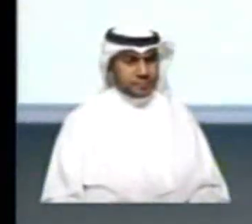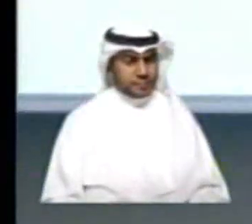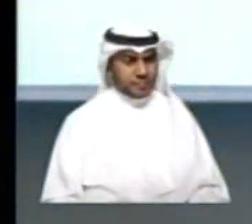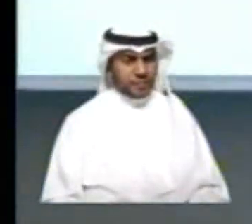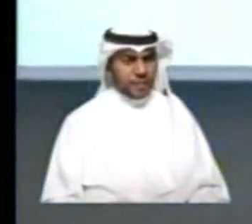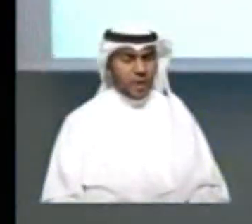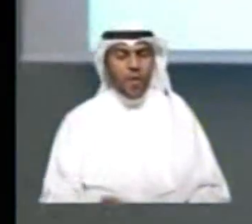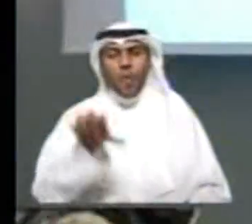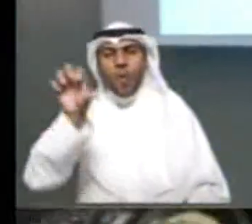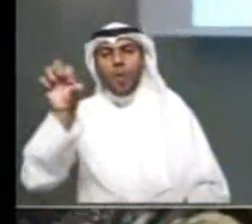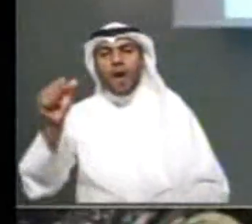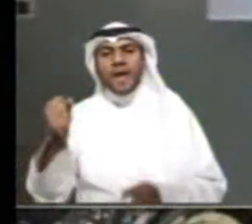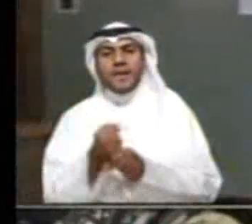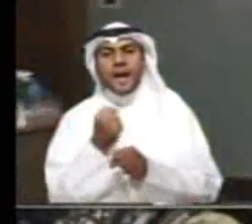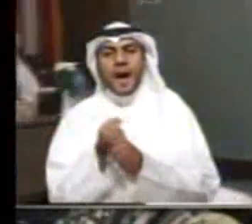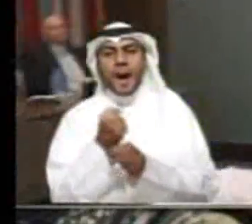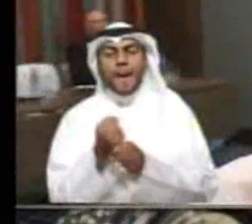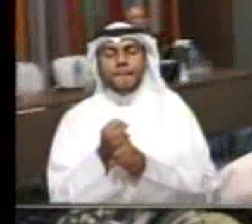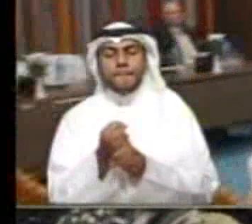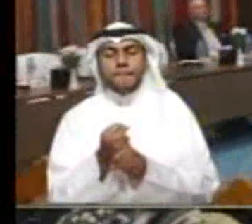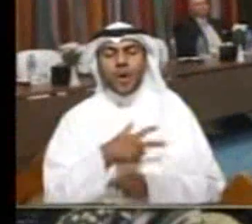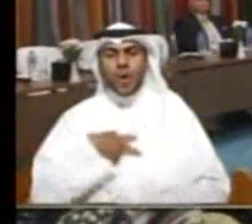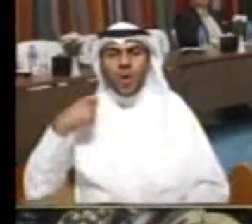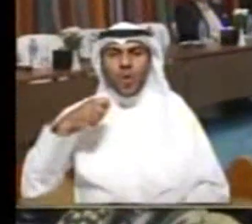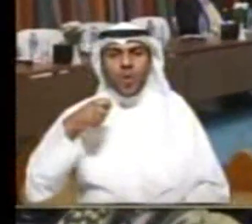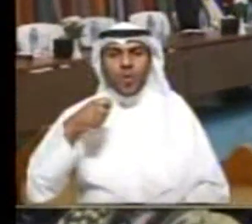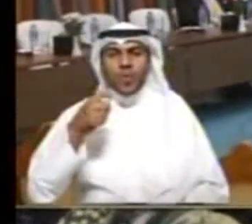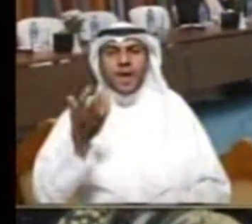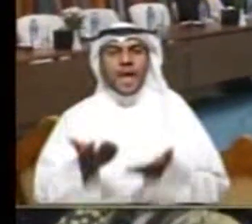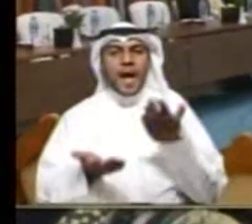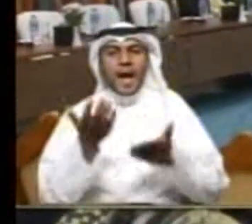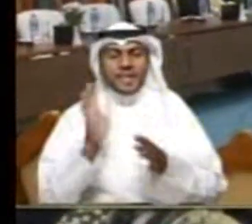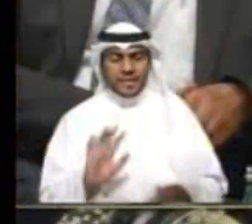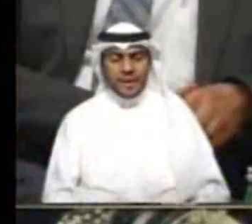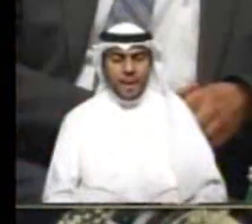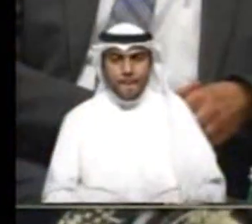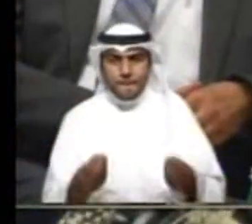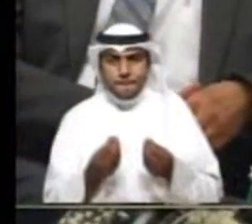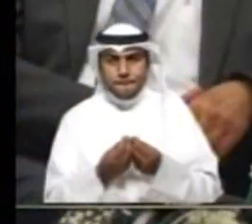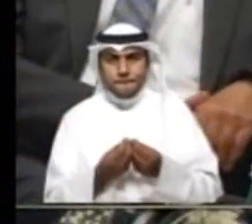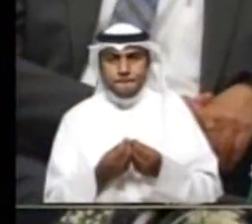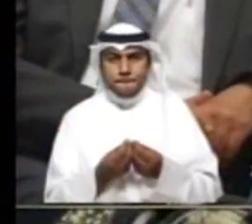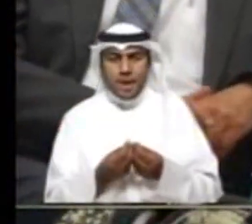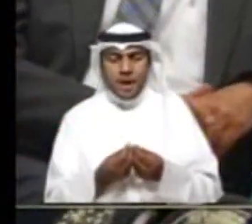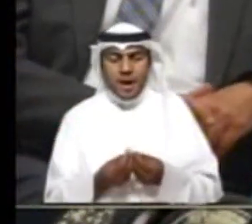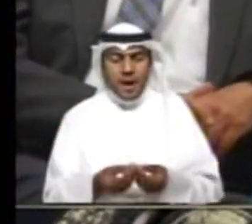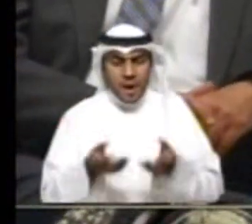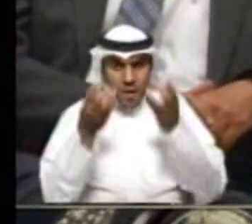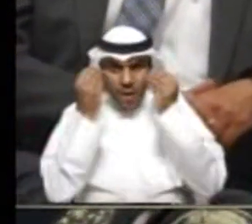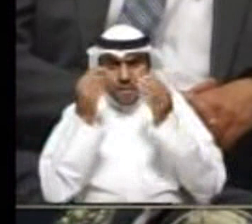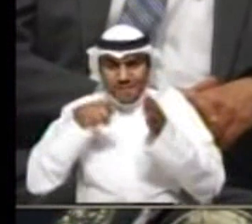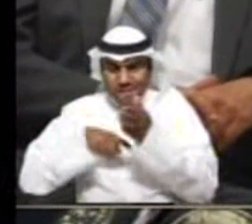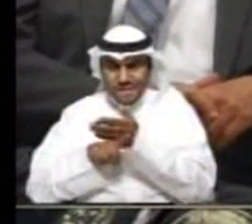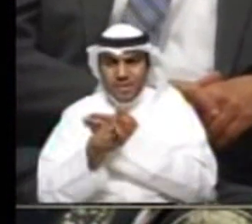تأتي ورشة عمل وزارة العدل الأمريكية والهيئة العامة للاتصالات وتقنية المعلومات في وقت بات فيه الفضاء